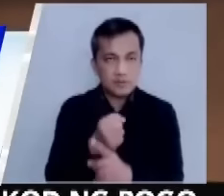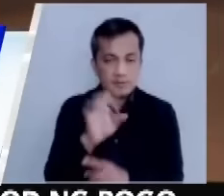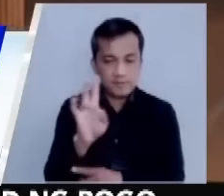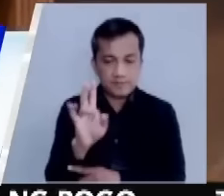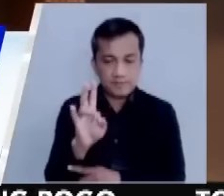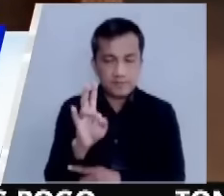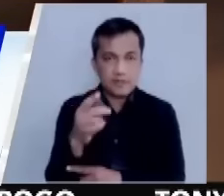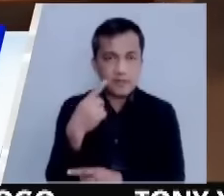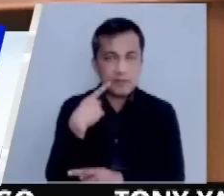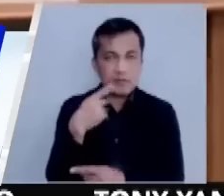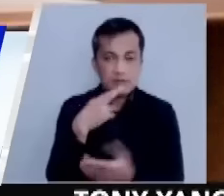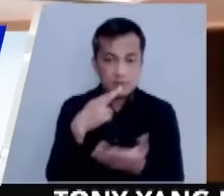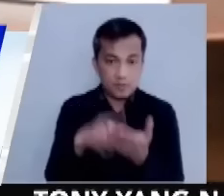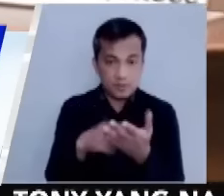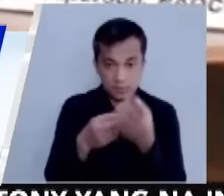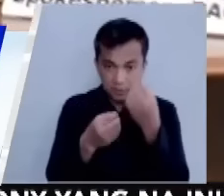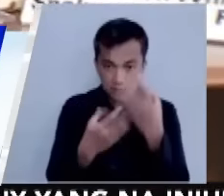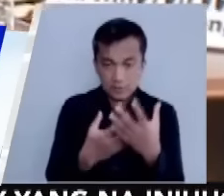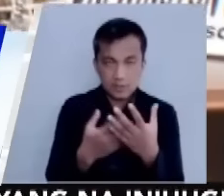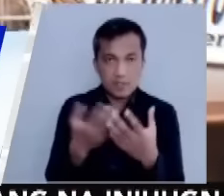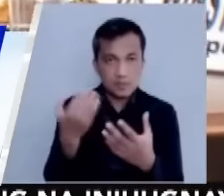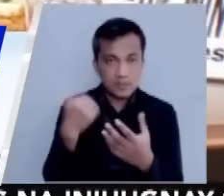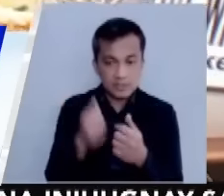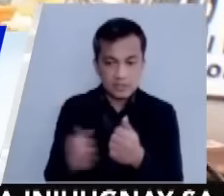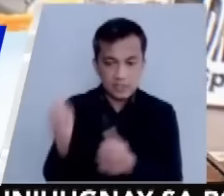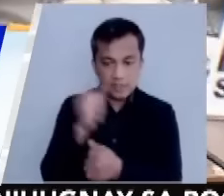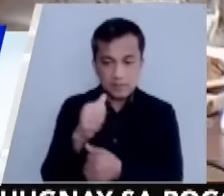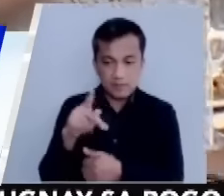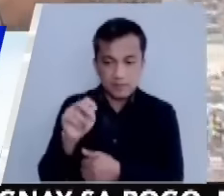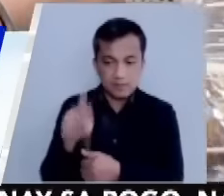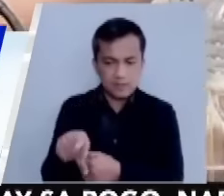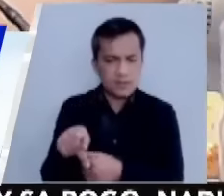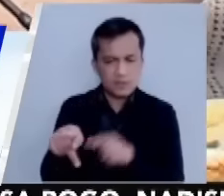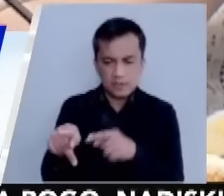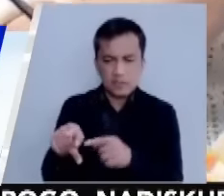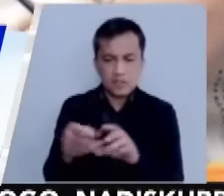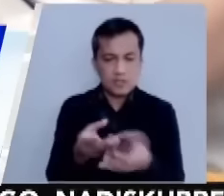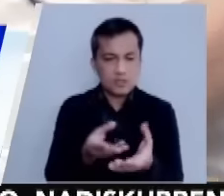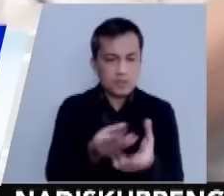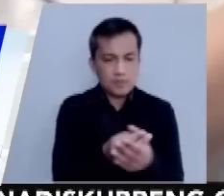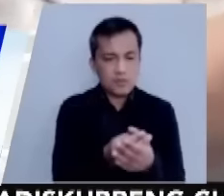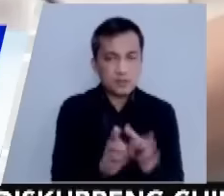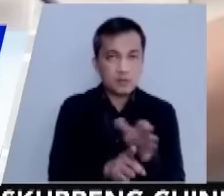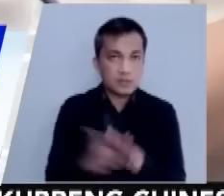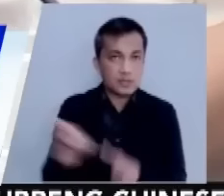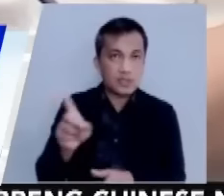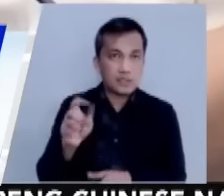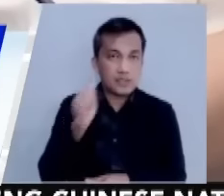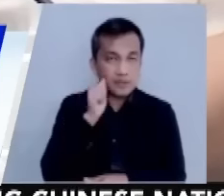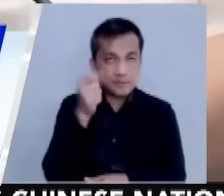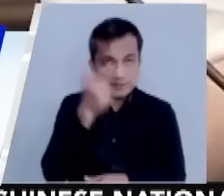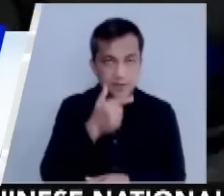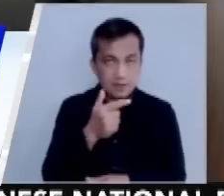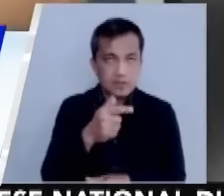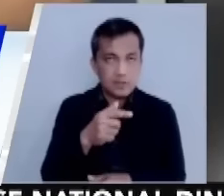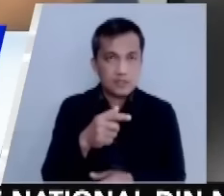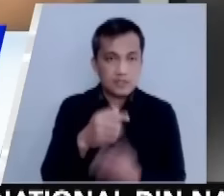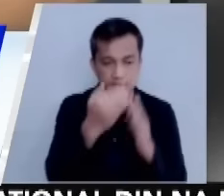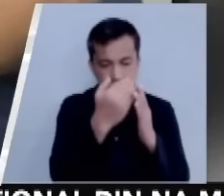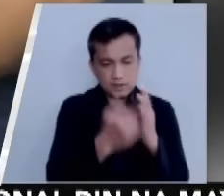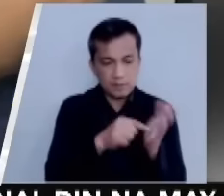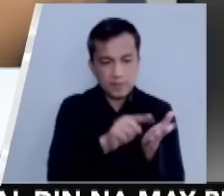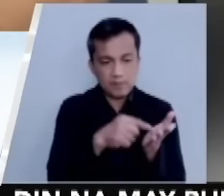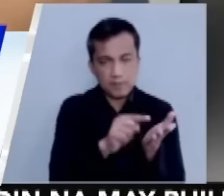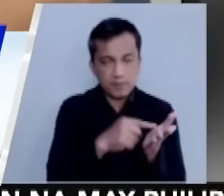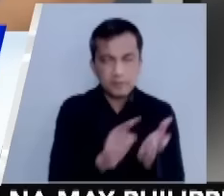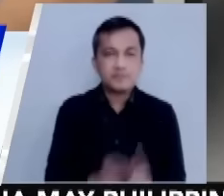umano nagsasabing may dating hepe ng PNP na nabayaran para makatakas si Goh at nasa payola nito. Nakausap